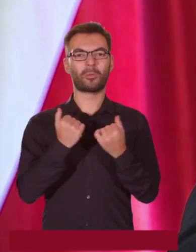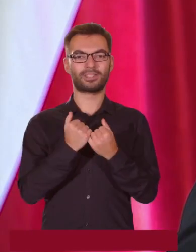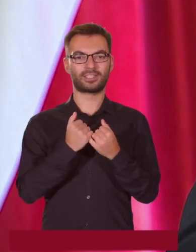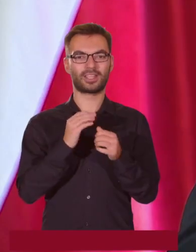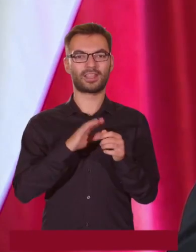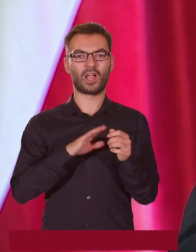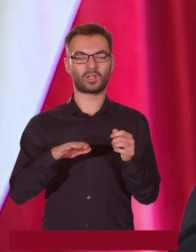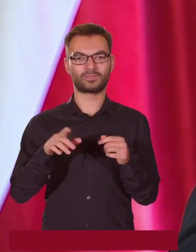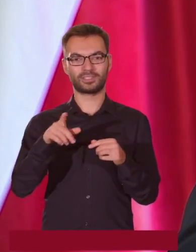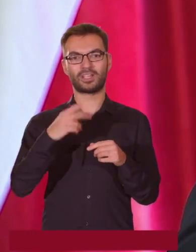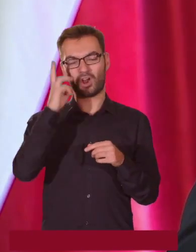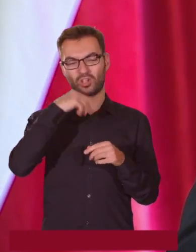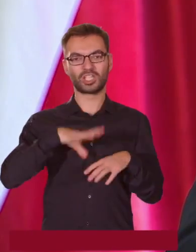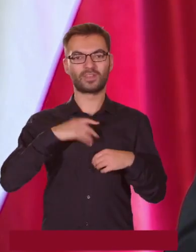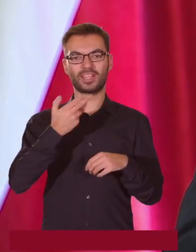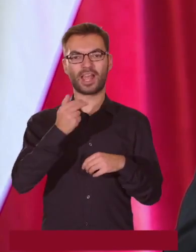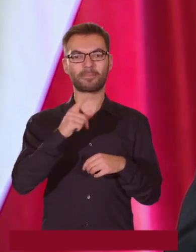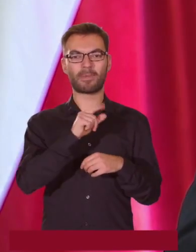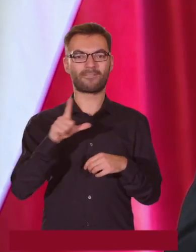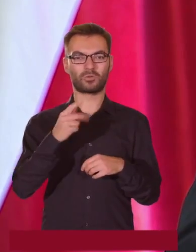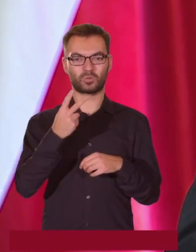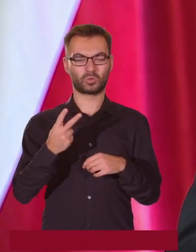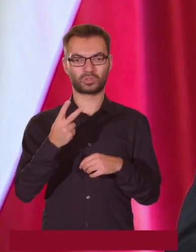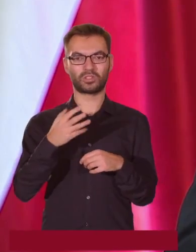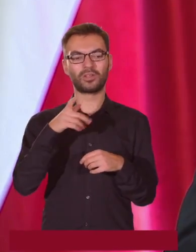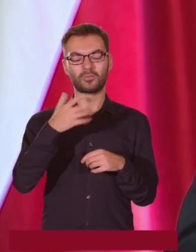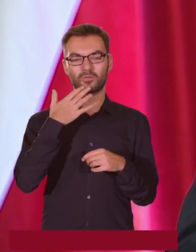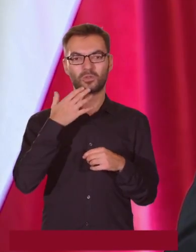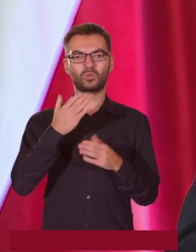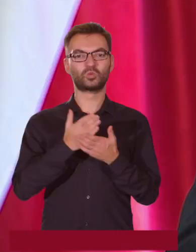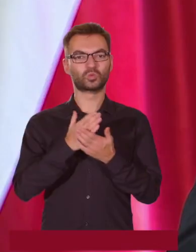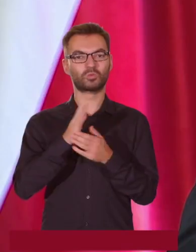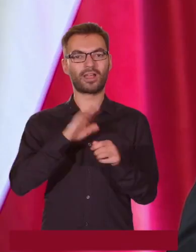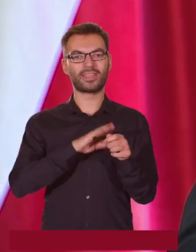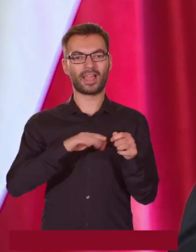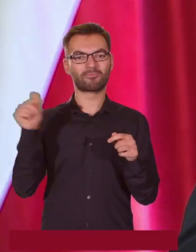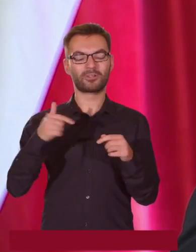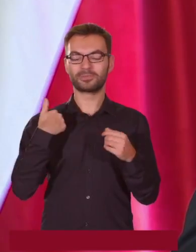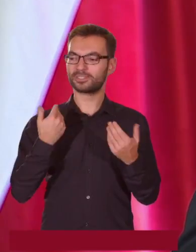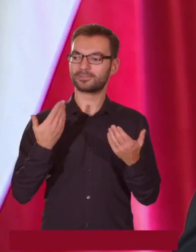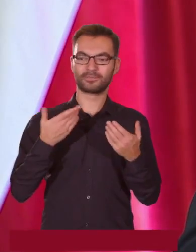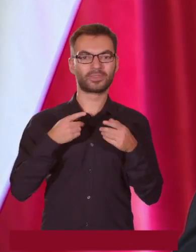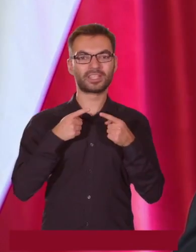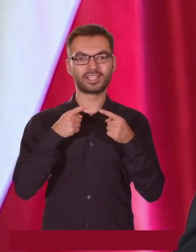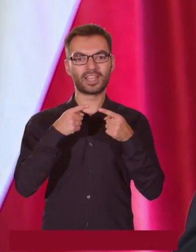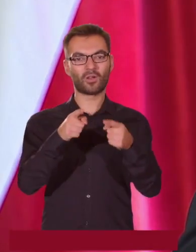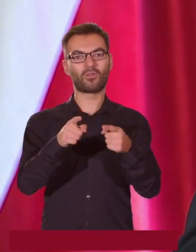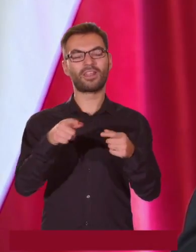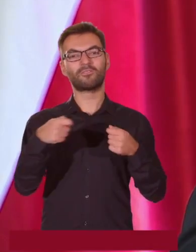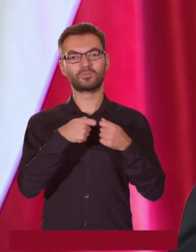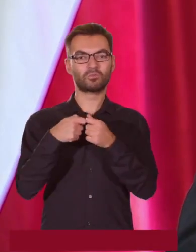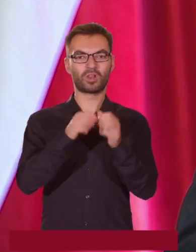że służba narodowi powinna być ukierunkowana na dobro wspólne, a ono dopiero